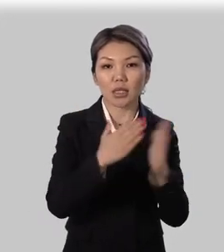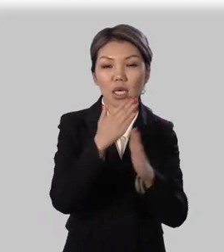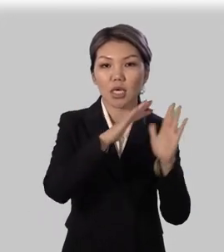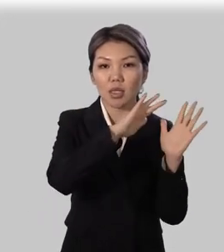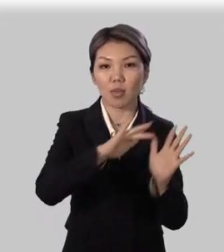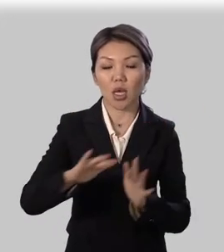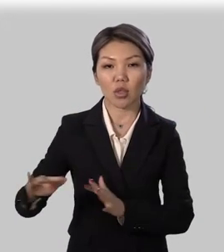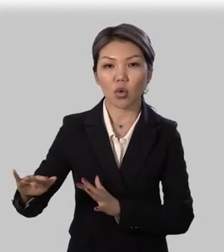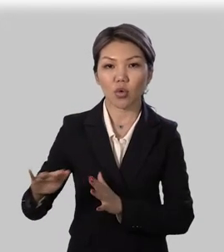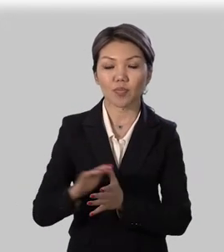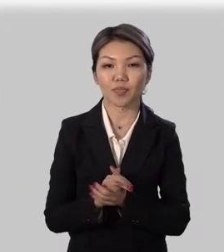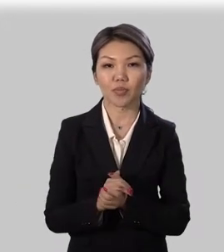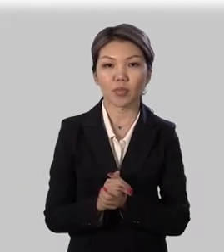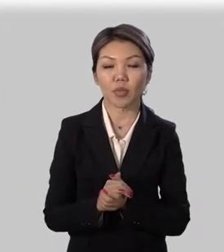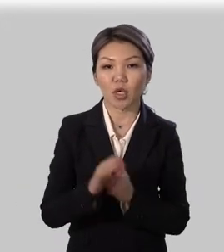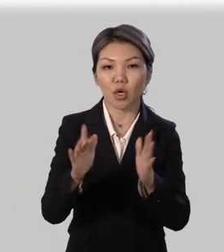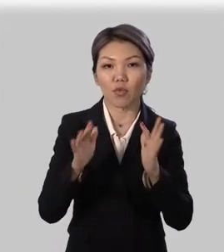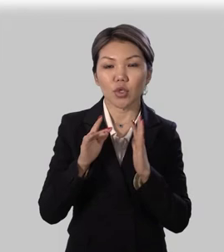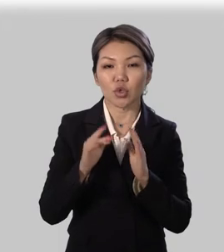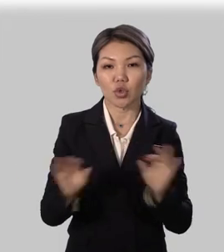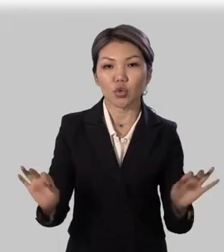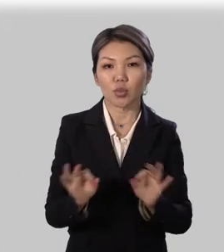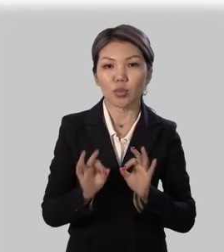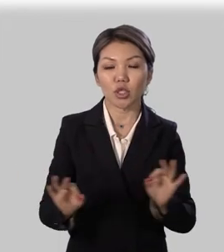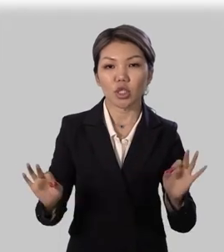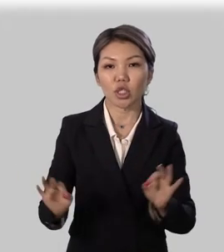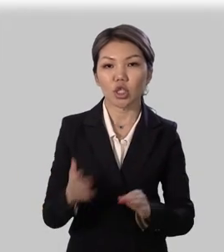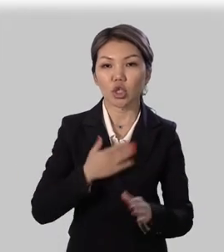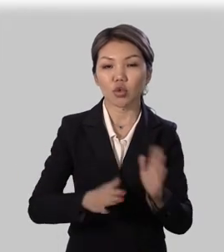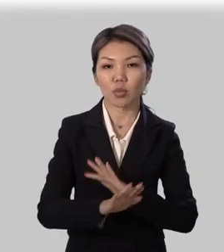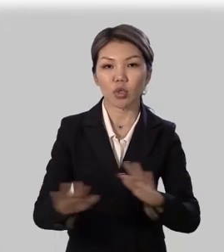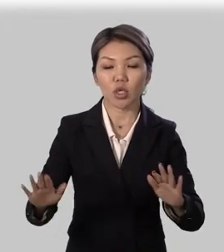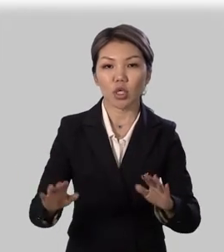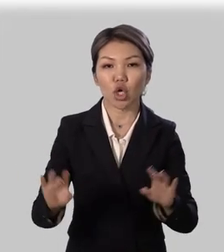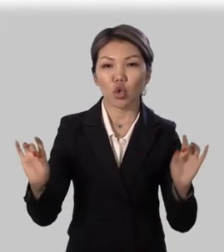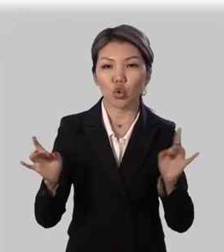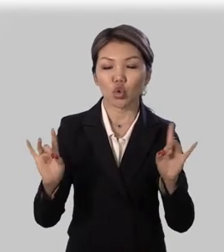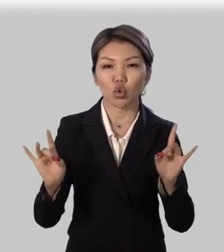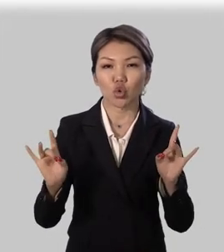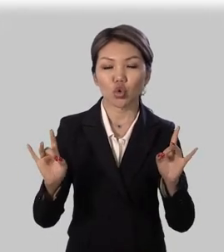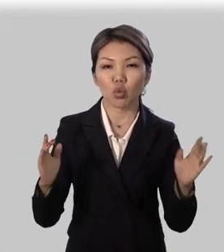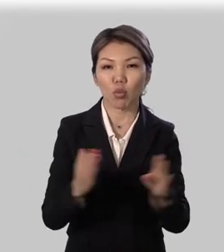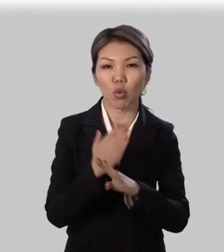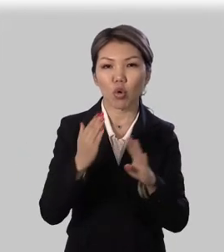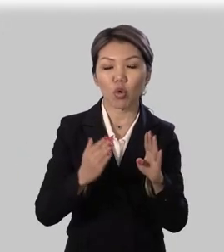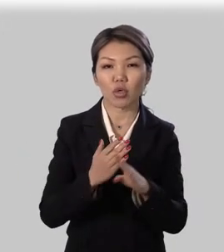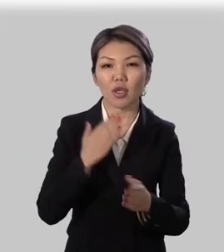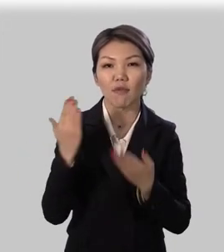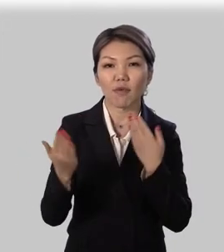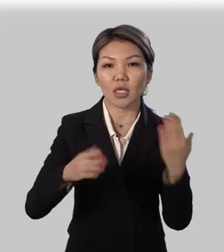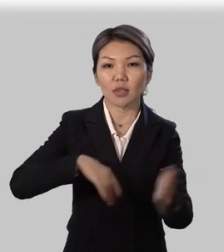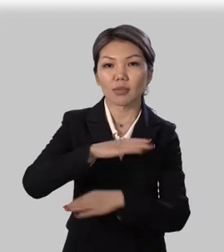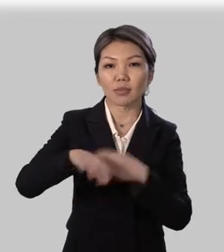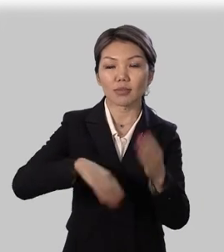проворный в лесу не мог нет течи гам и гам лесной и шум нагорный все вторит весело громам